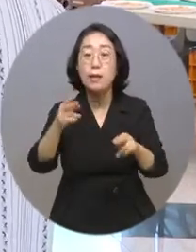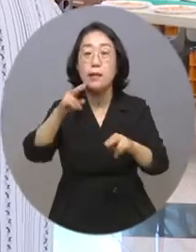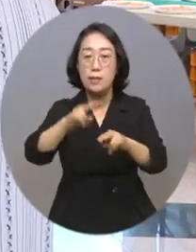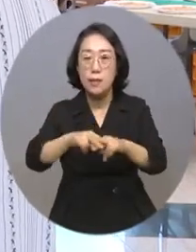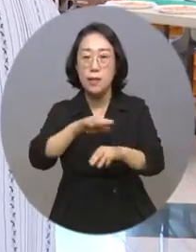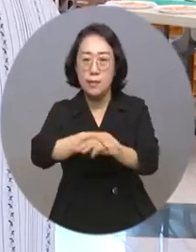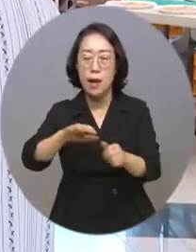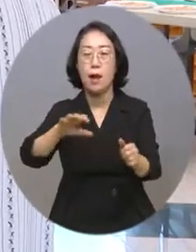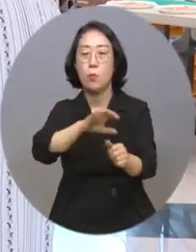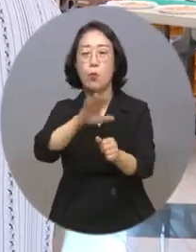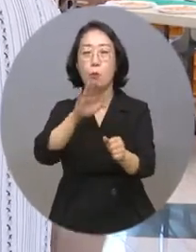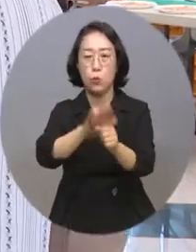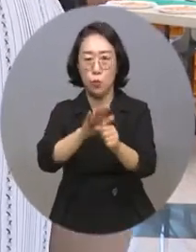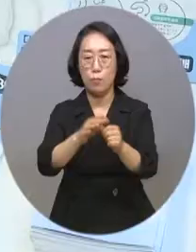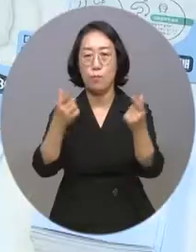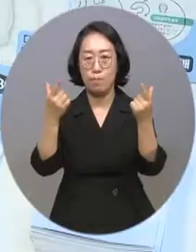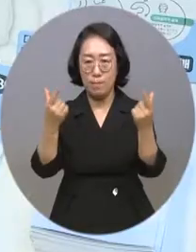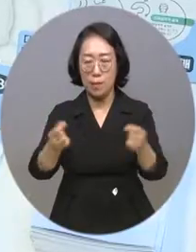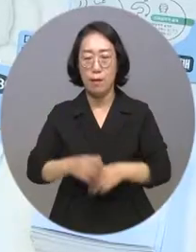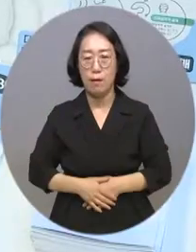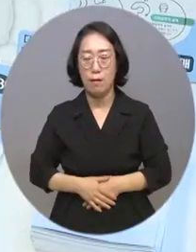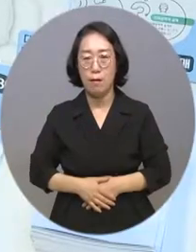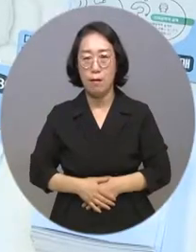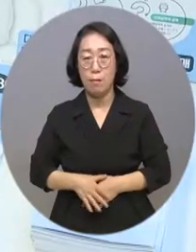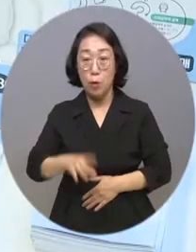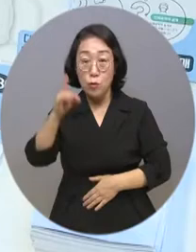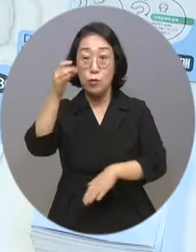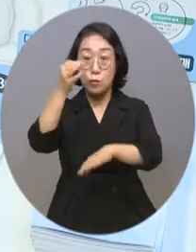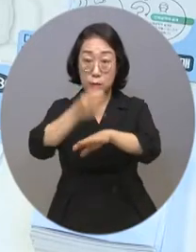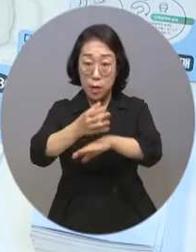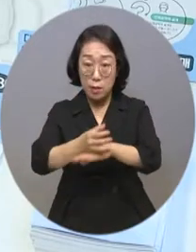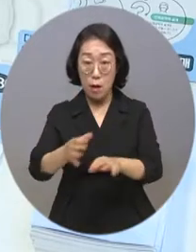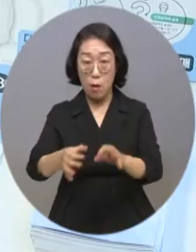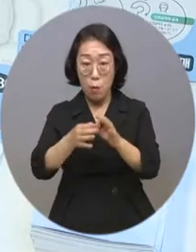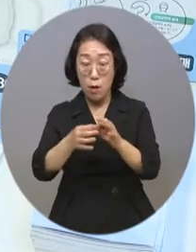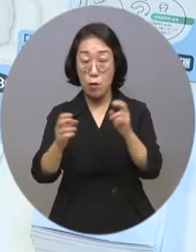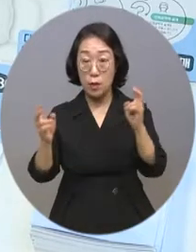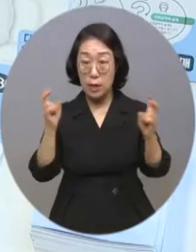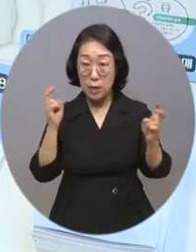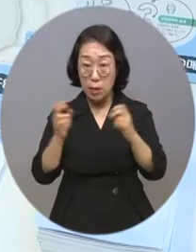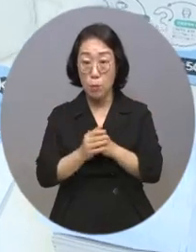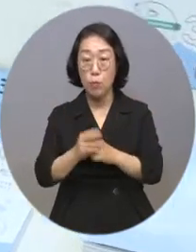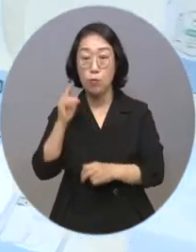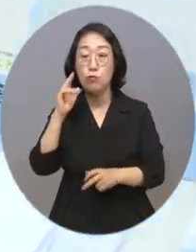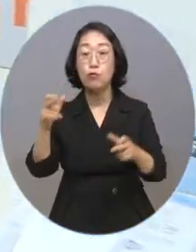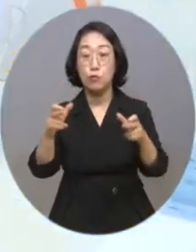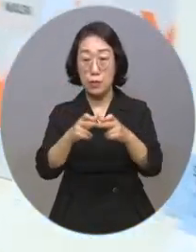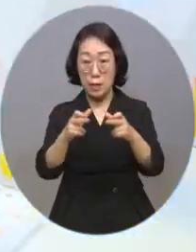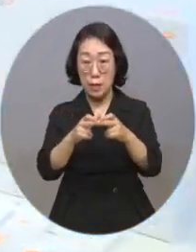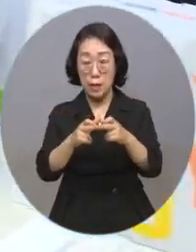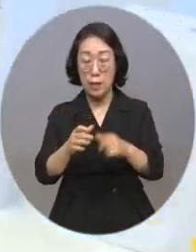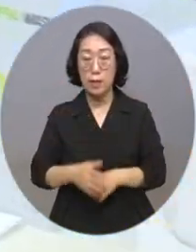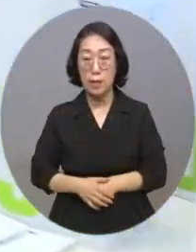지켜내는 것과 같습니다. 우선구매 적용 대상 기업의 경우 중증장애인 생산품 쇼핑몰인 꿈드레를